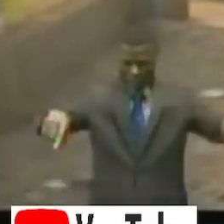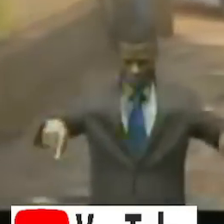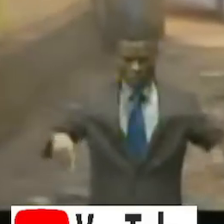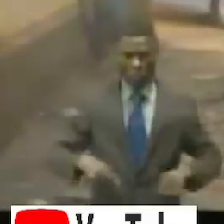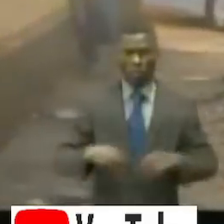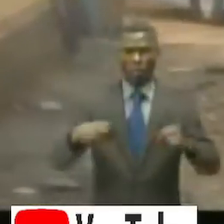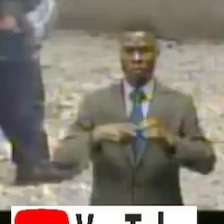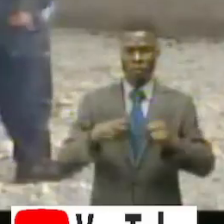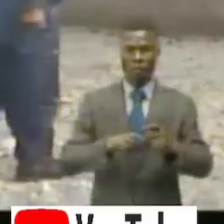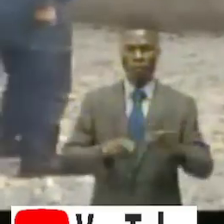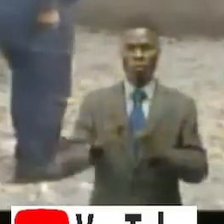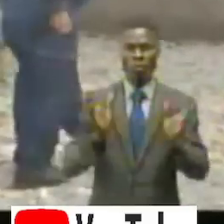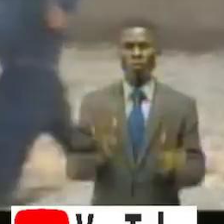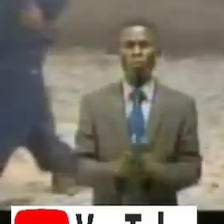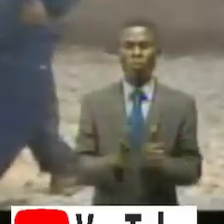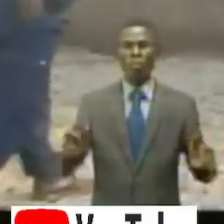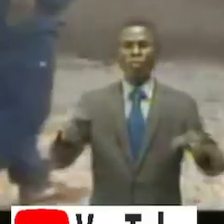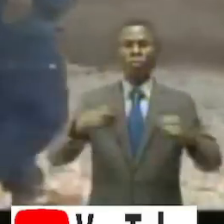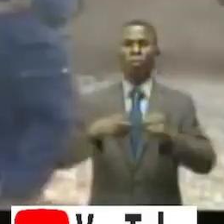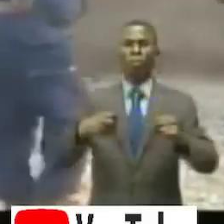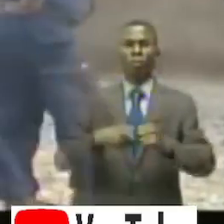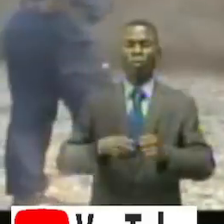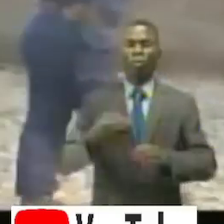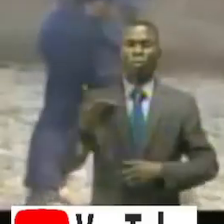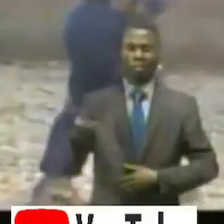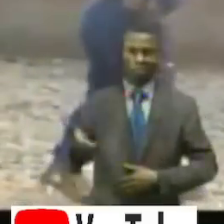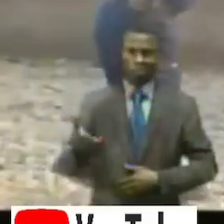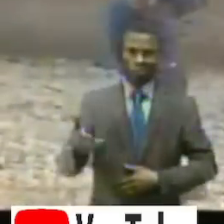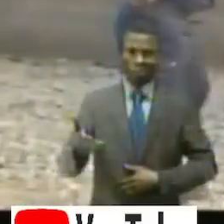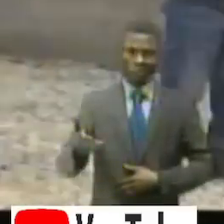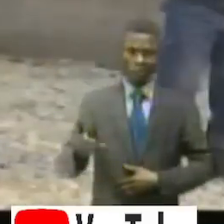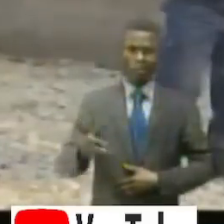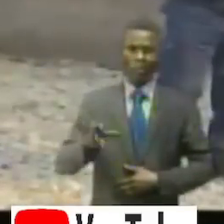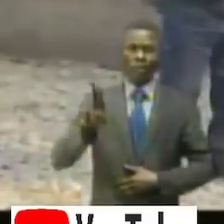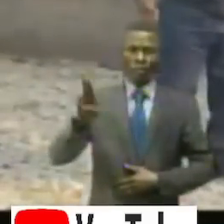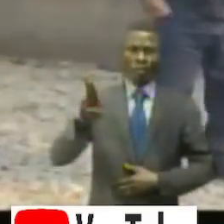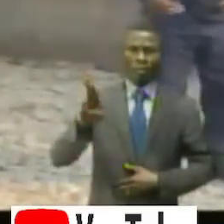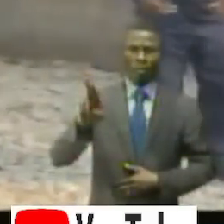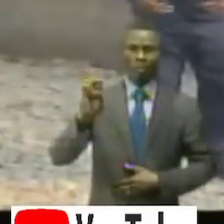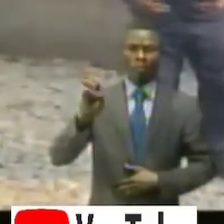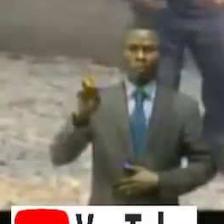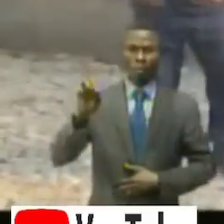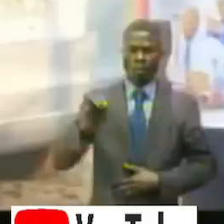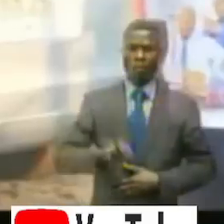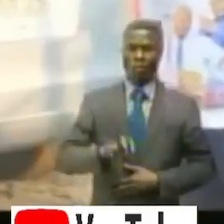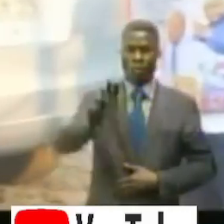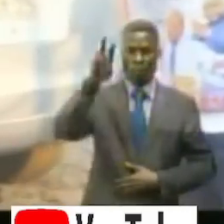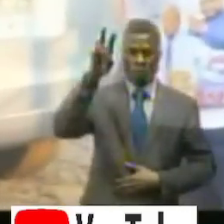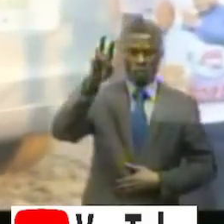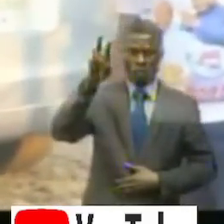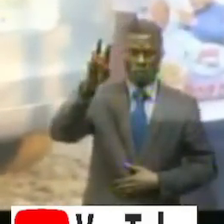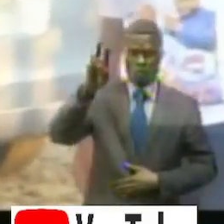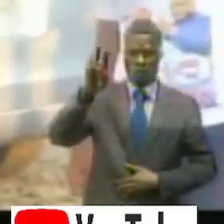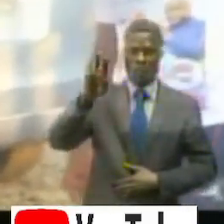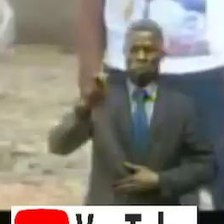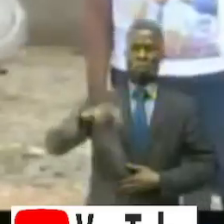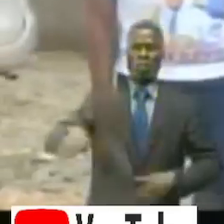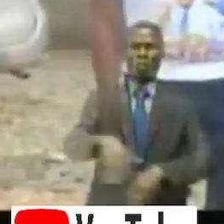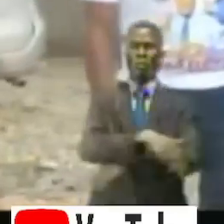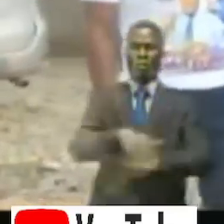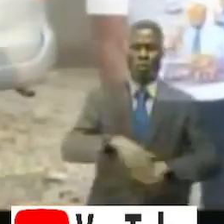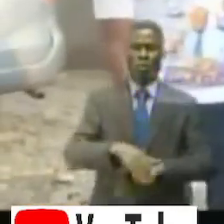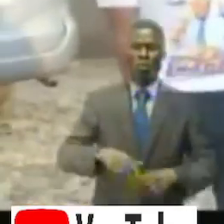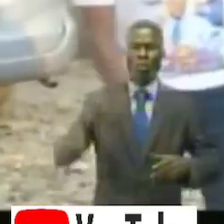Le directeur général de l'énergie hybride solaire, Raymond Zeiman Alongangé, a effectué une mission au Congo central, précisément à